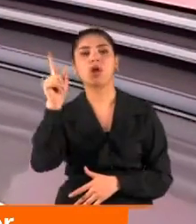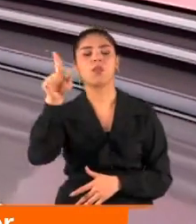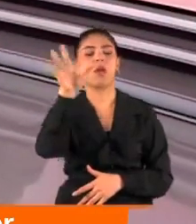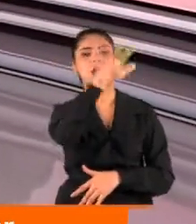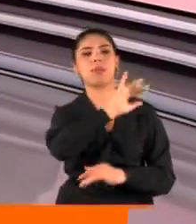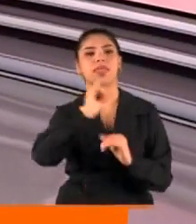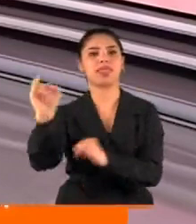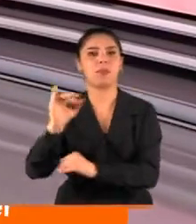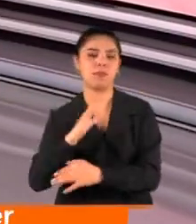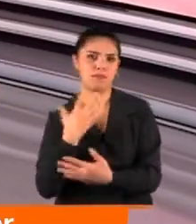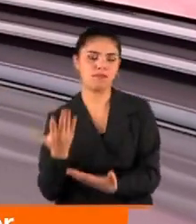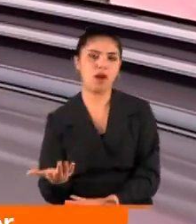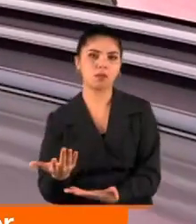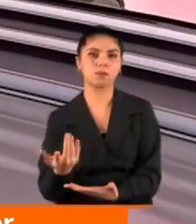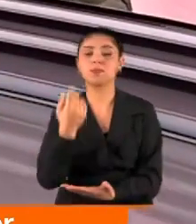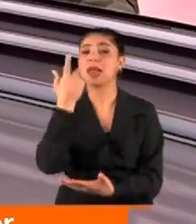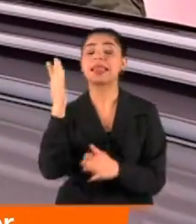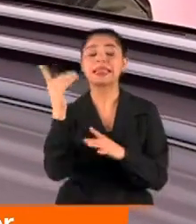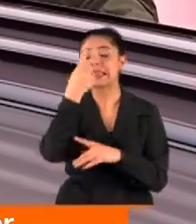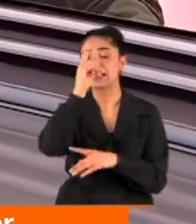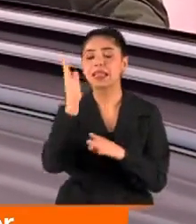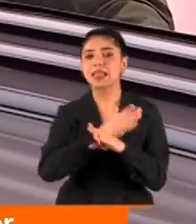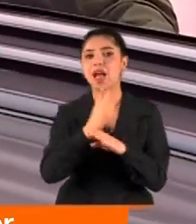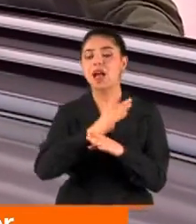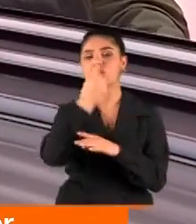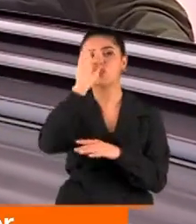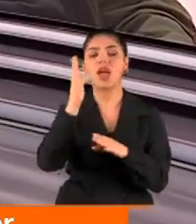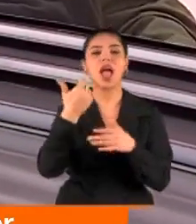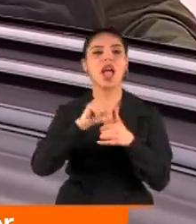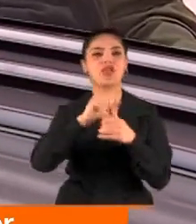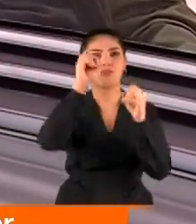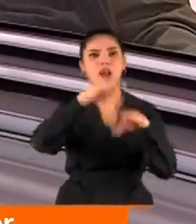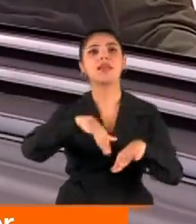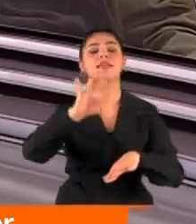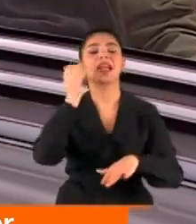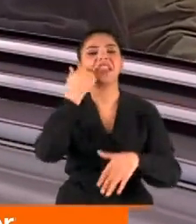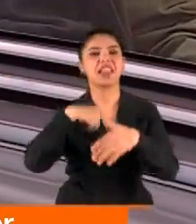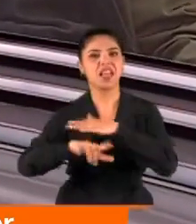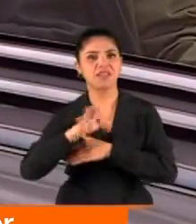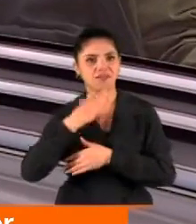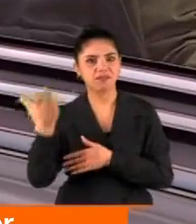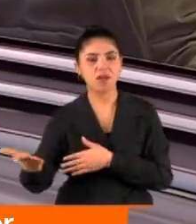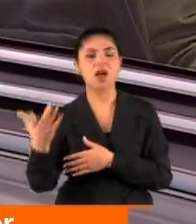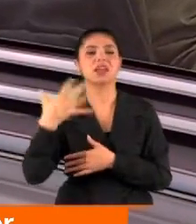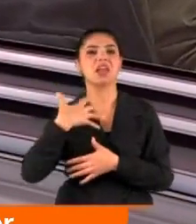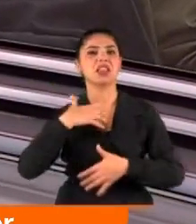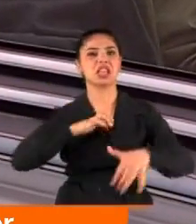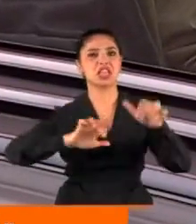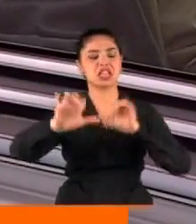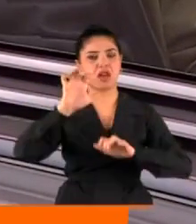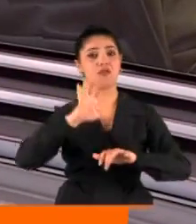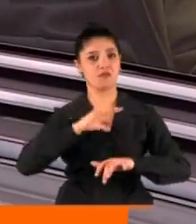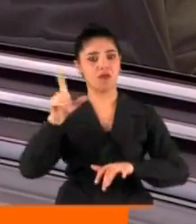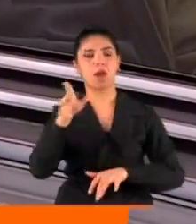tepki de var tabii kendisine. Nedeni sadece eşini terk etmesi değil, ihanet de var işin içinde. Tüm tepkilere rağmen yaptıklarını savunuyordu